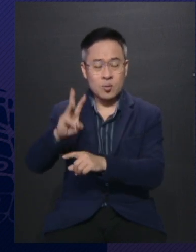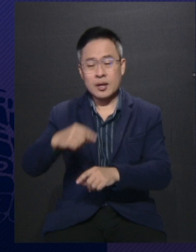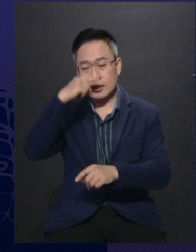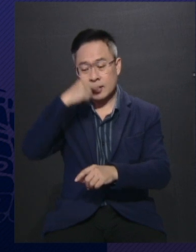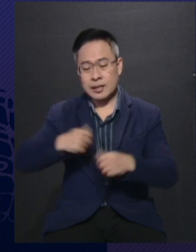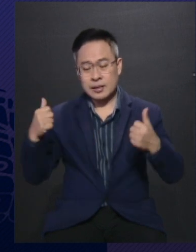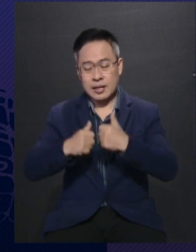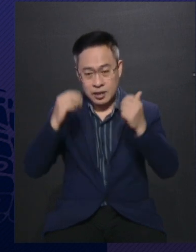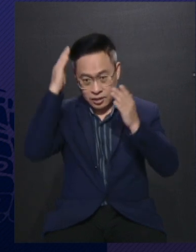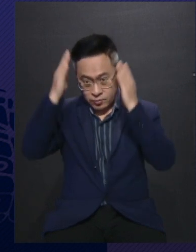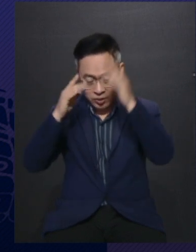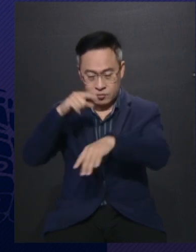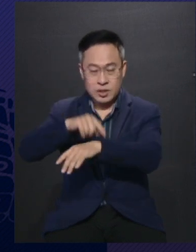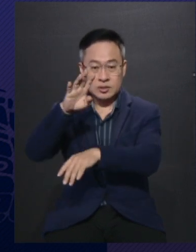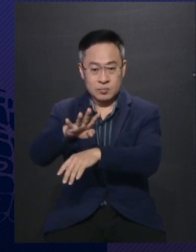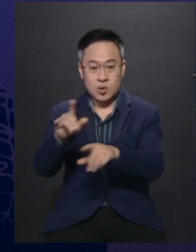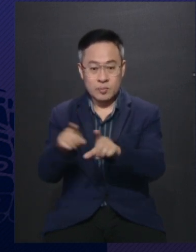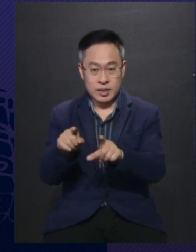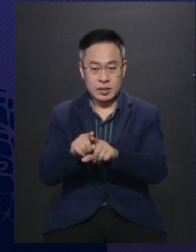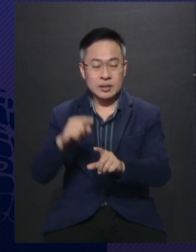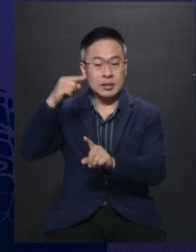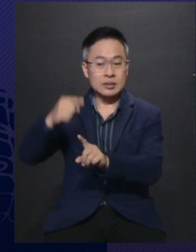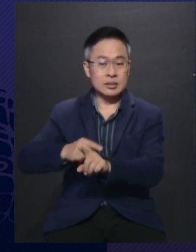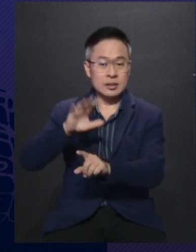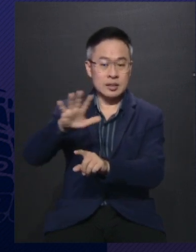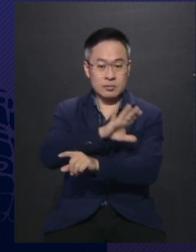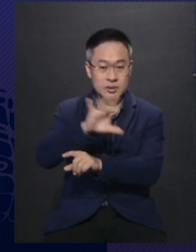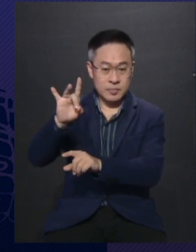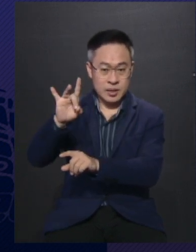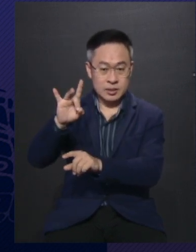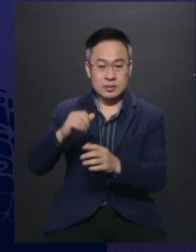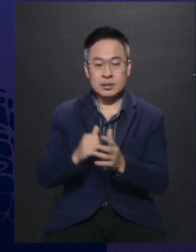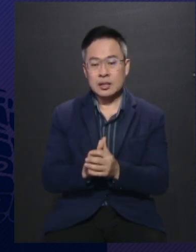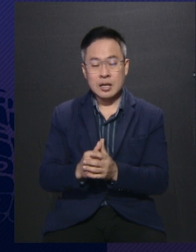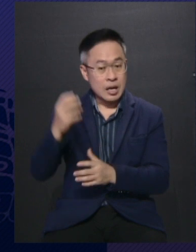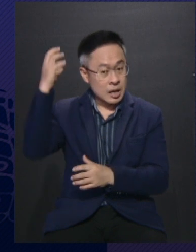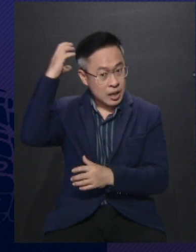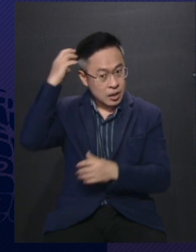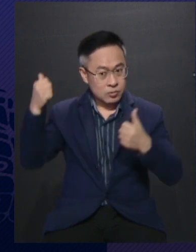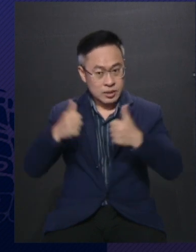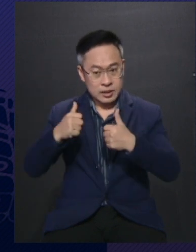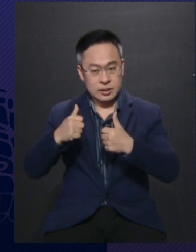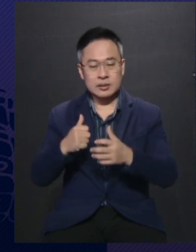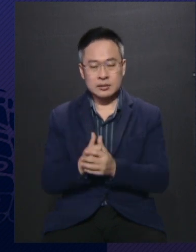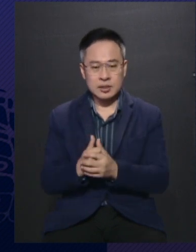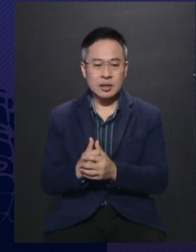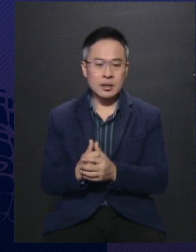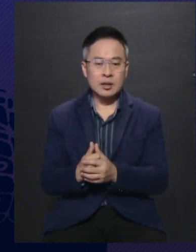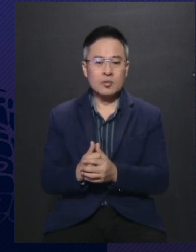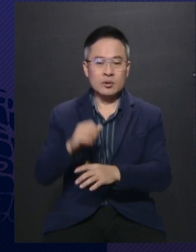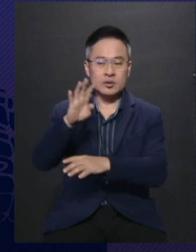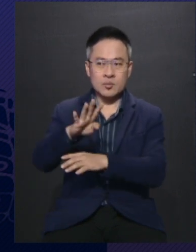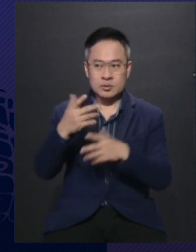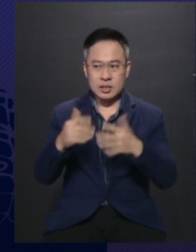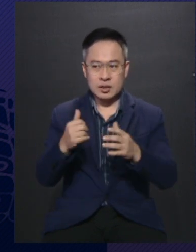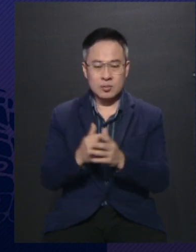บกับมาเลเซียค่ะ8พฤษภาสปป.ลาวกับทีมชาติไทยจะพบกันในเกมนี้นะคะแล้วก็11พฤษ